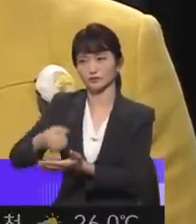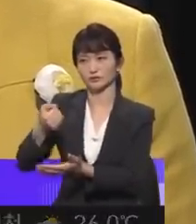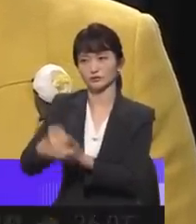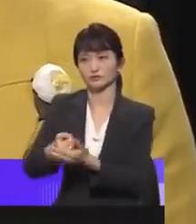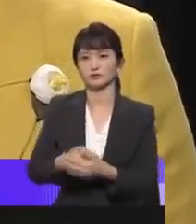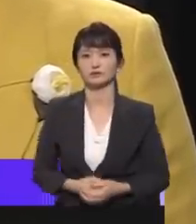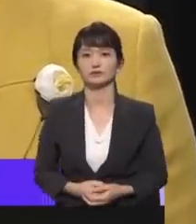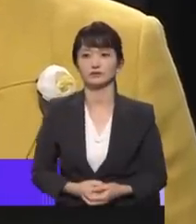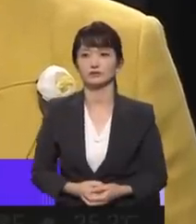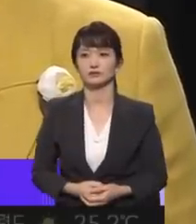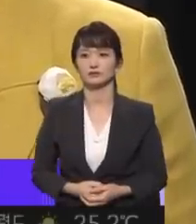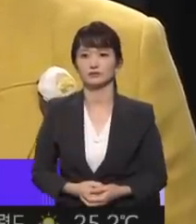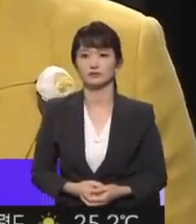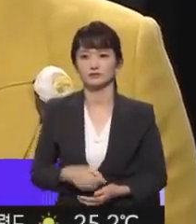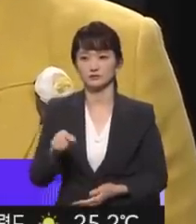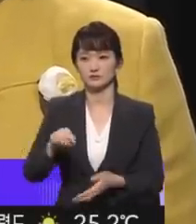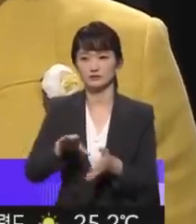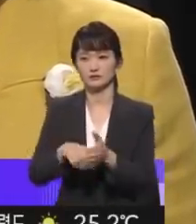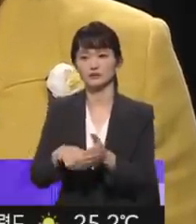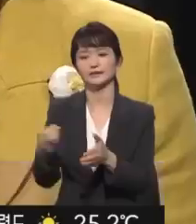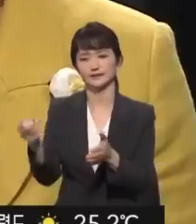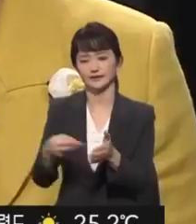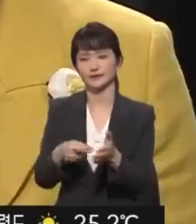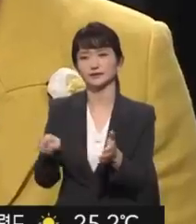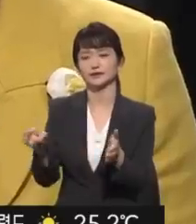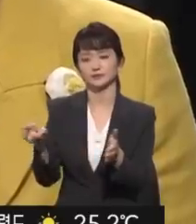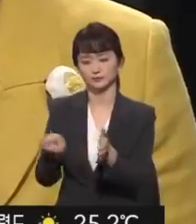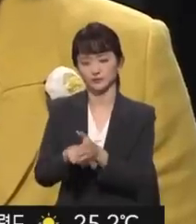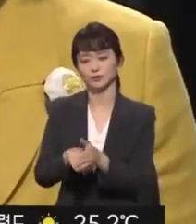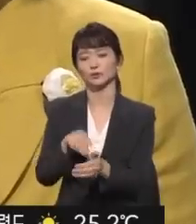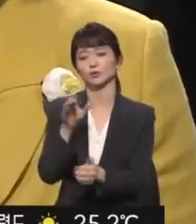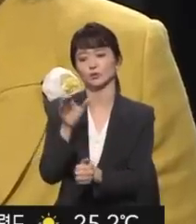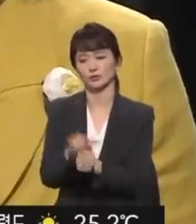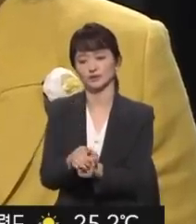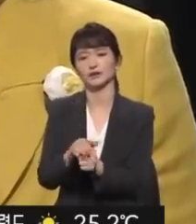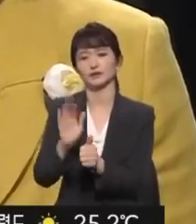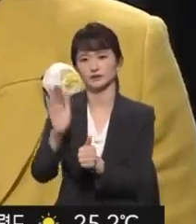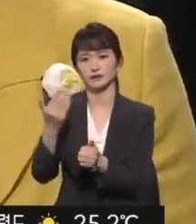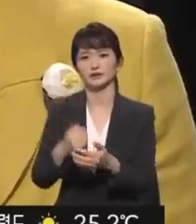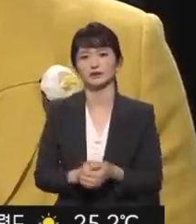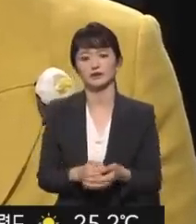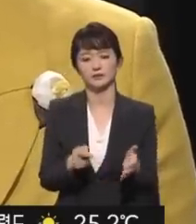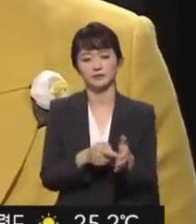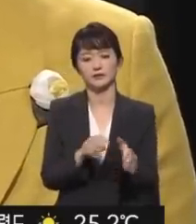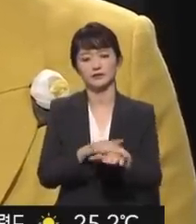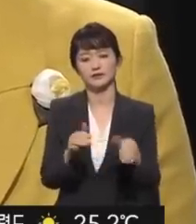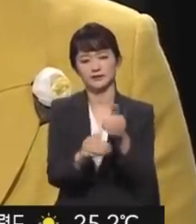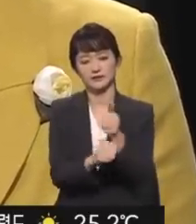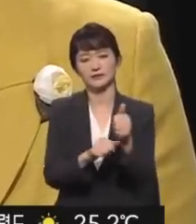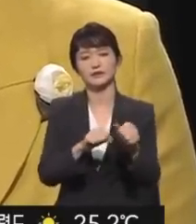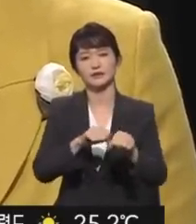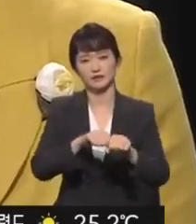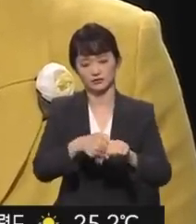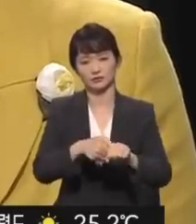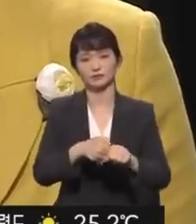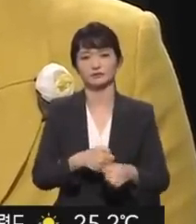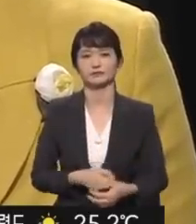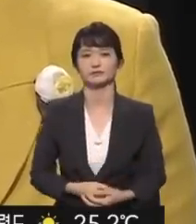재신임 안해줘도 리도 없었죠 그 당시에는 억지로 만들어진 비상상황 이었으니까요 이제 그래서 저는